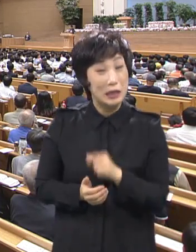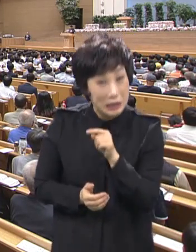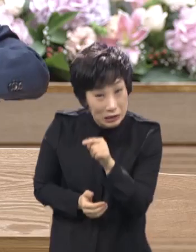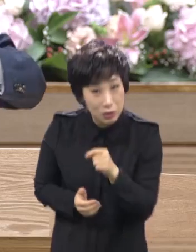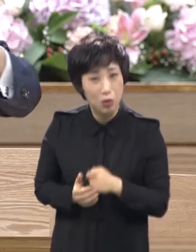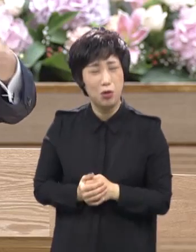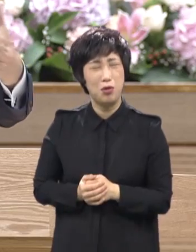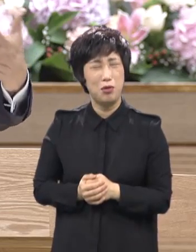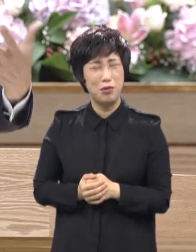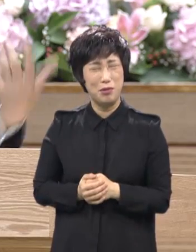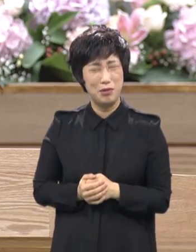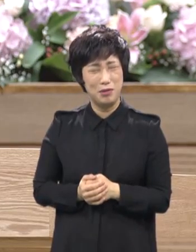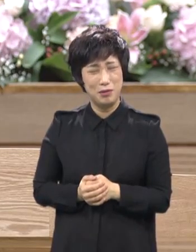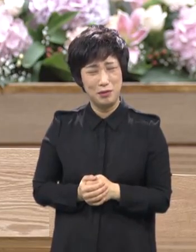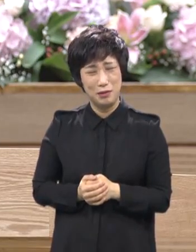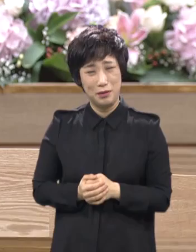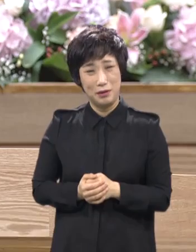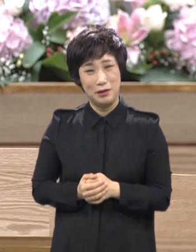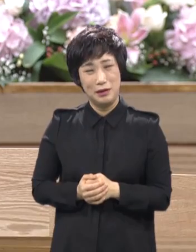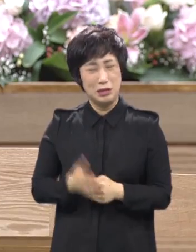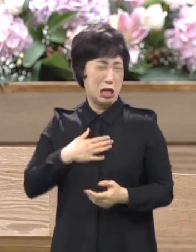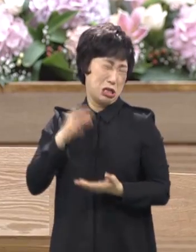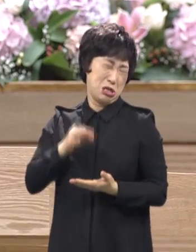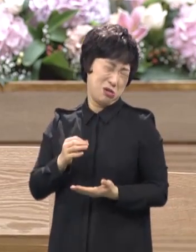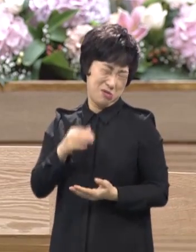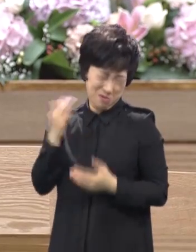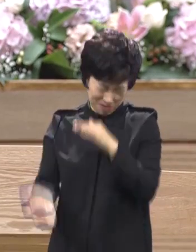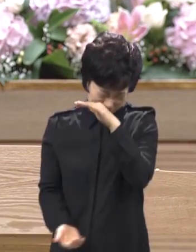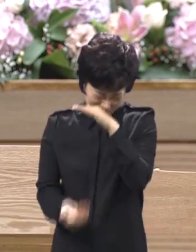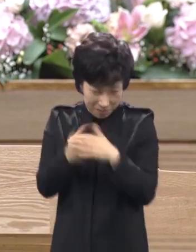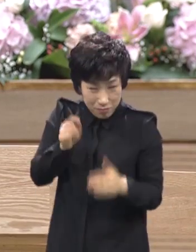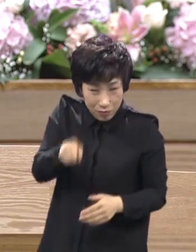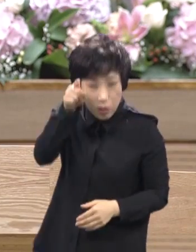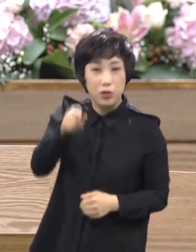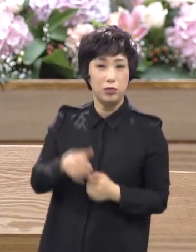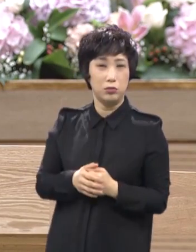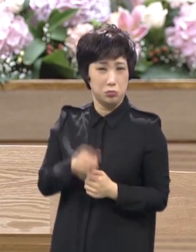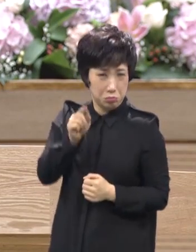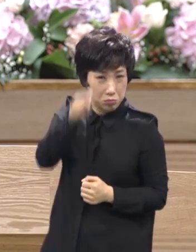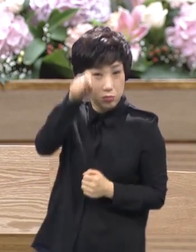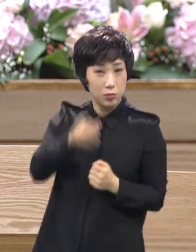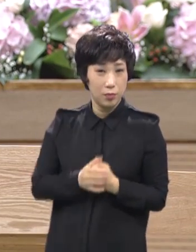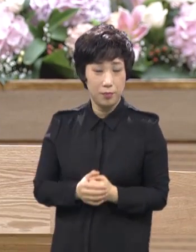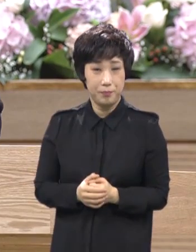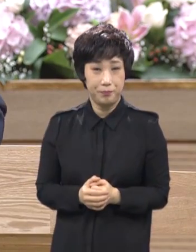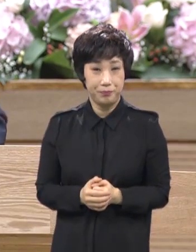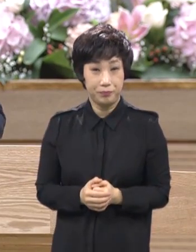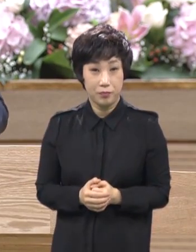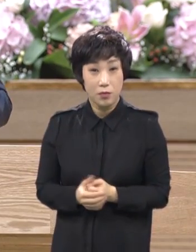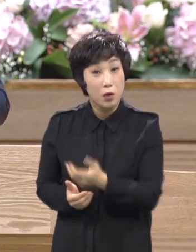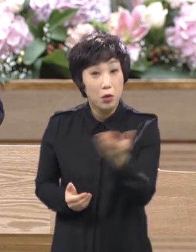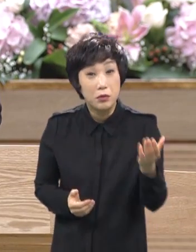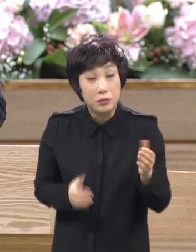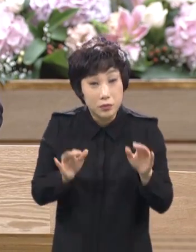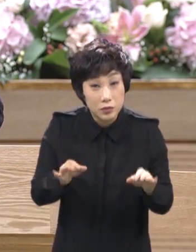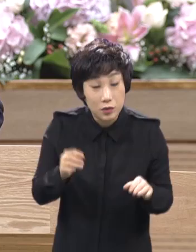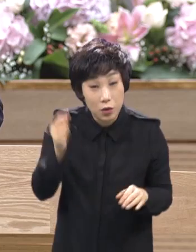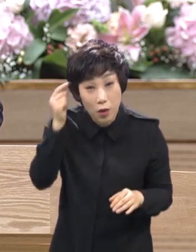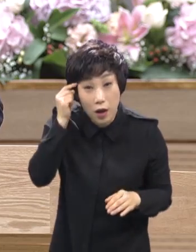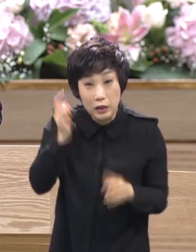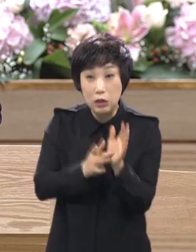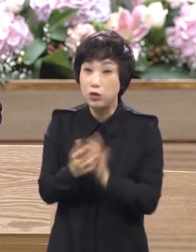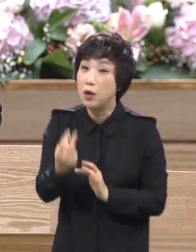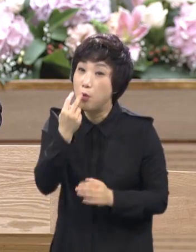이거는 최고의 재산입니다. 재산. 왜? 그